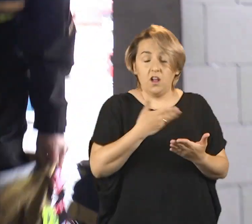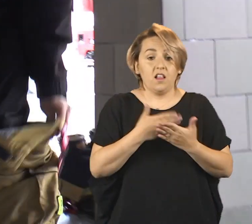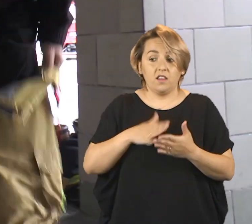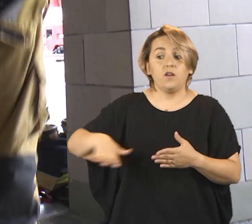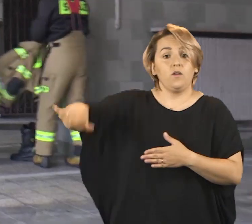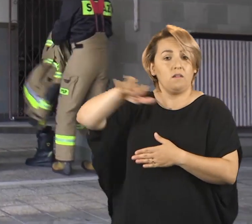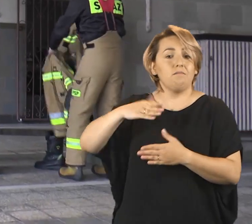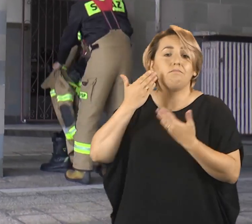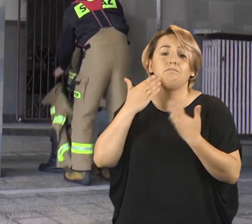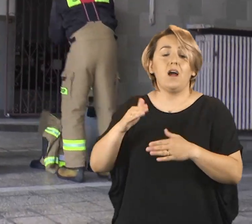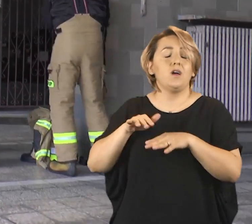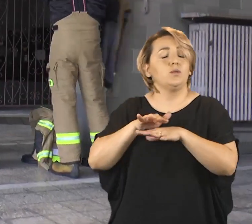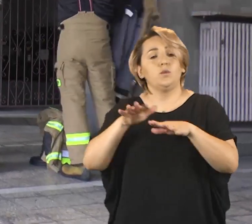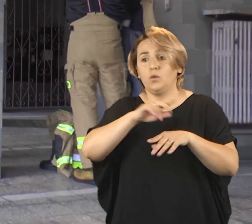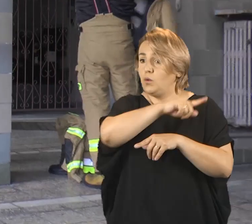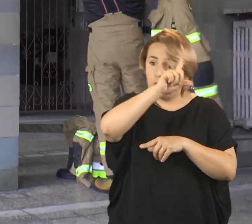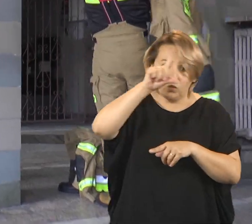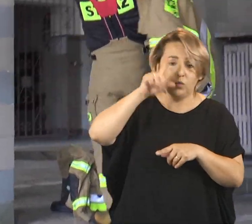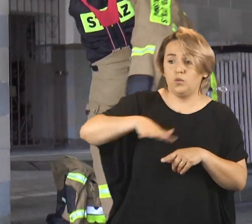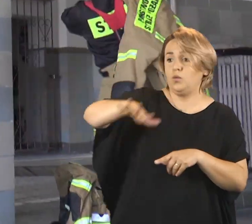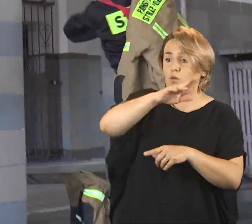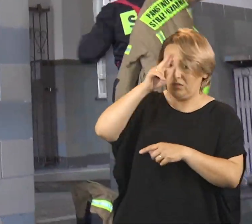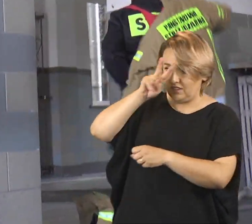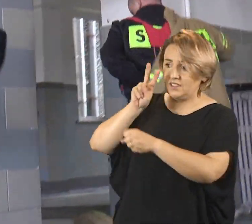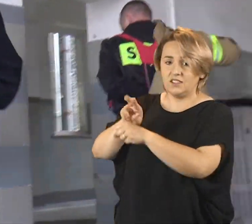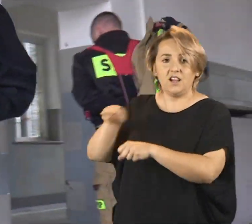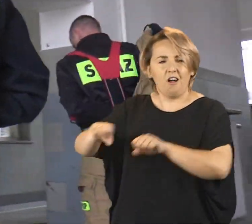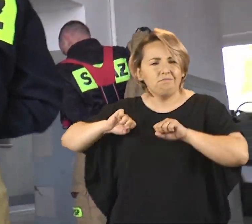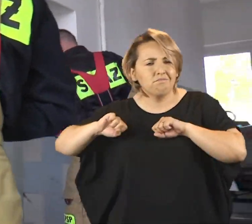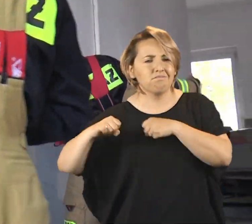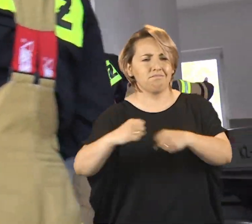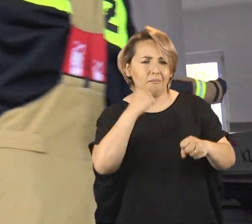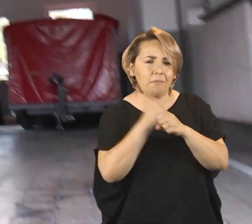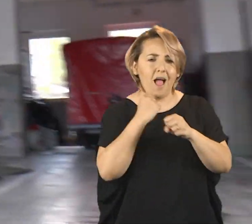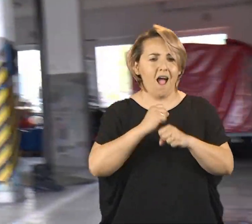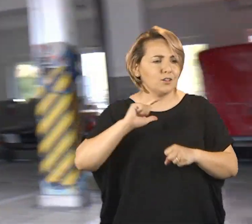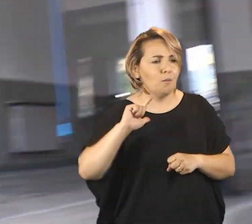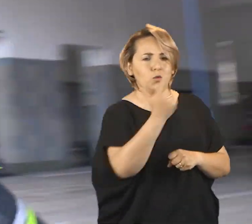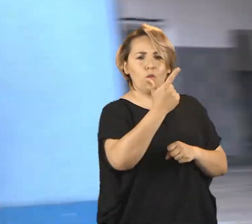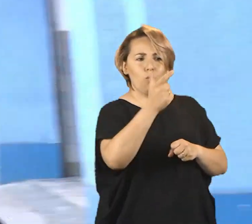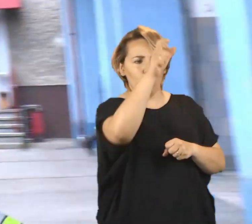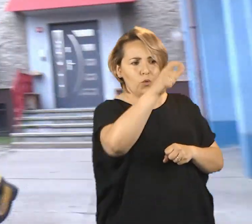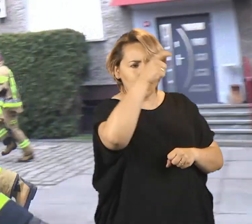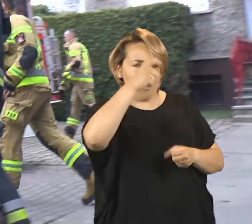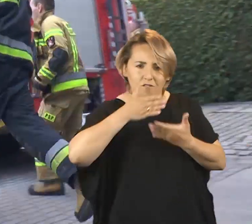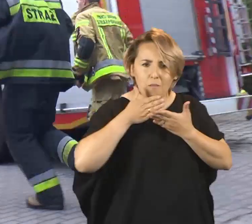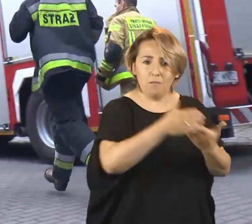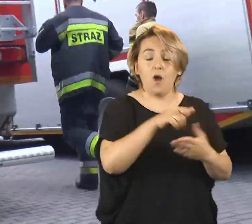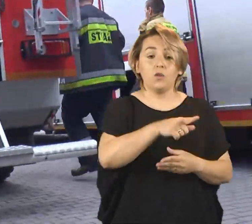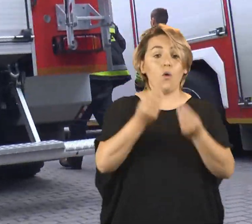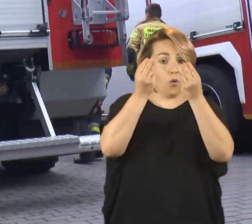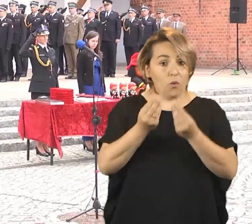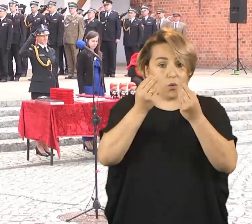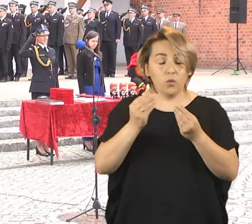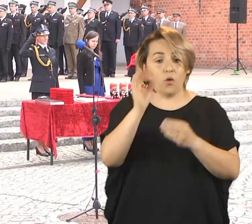funkcjonariusze Straży Pożarnej cieszą się największym zaufaniem społecznym, angażując się w swoją pracę oraz pomoc drugiemu człowiekowi. Podczas